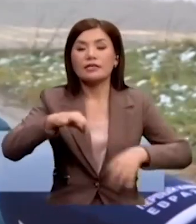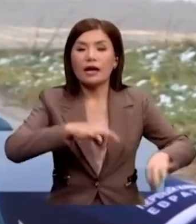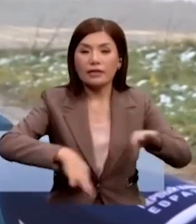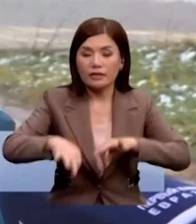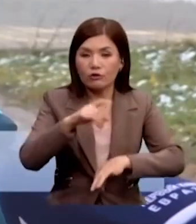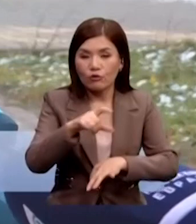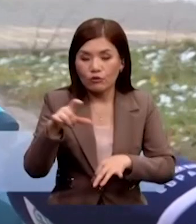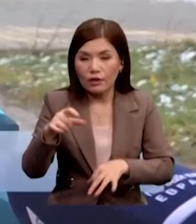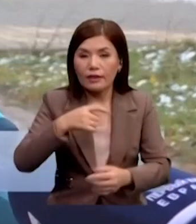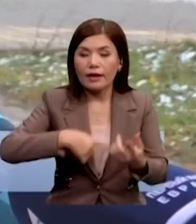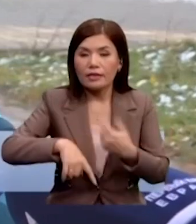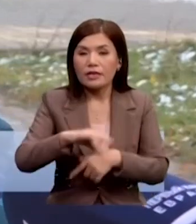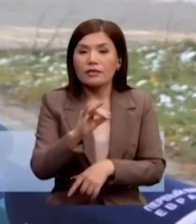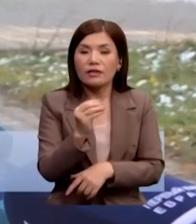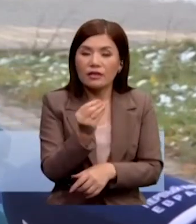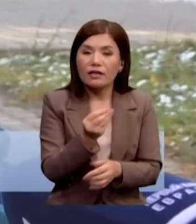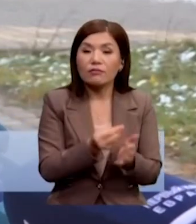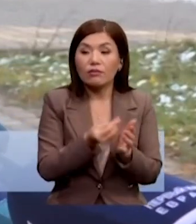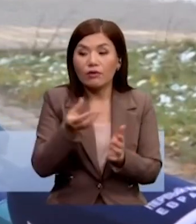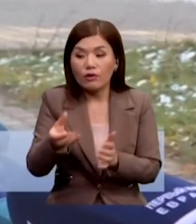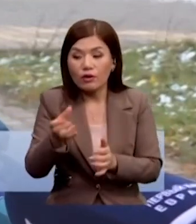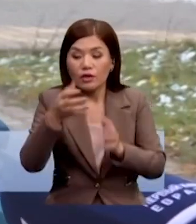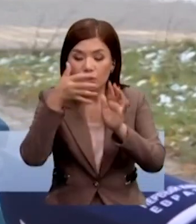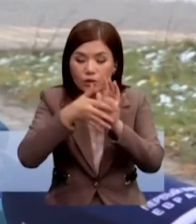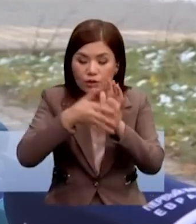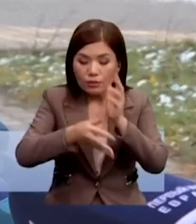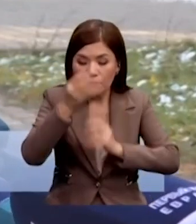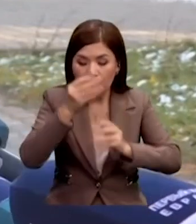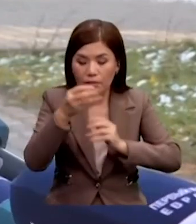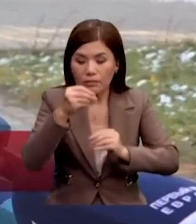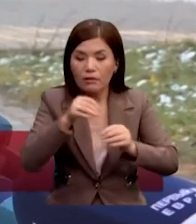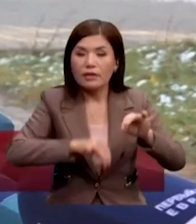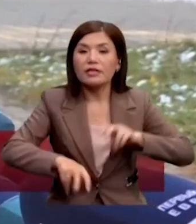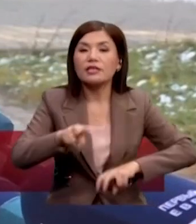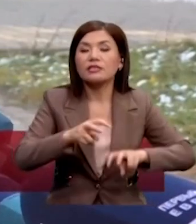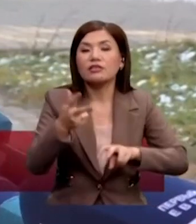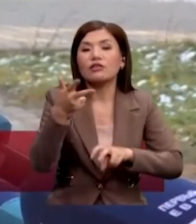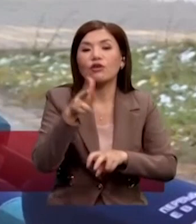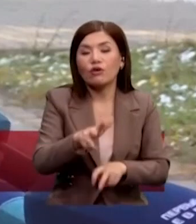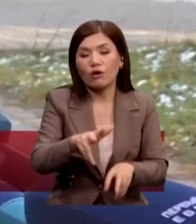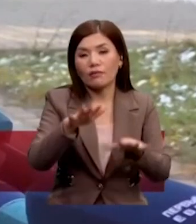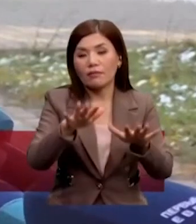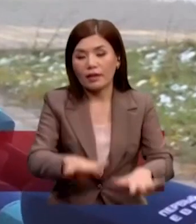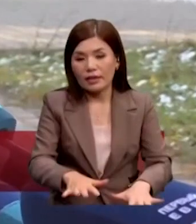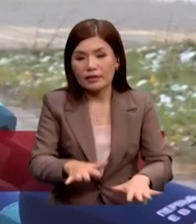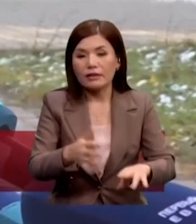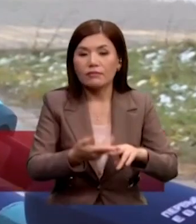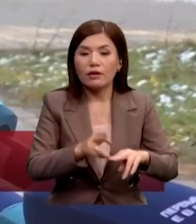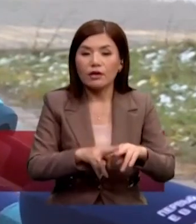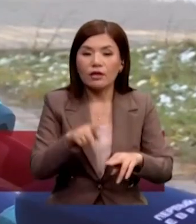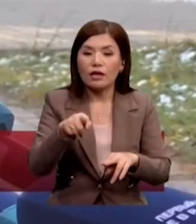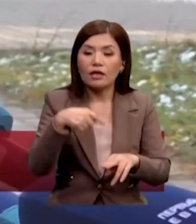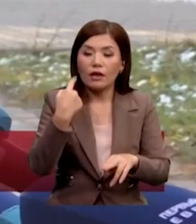архитекторы и наши инвесторы, они проводят изучение этих 3 объектов, 3 точек, как